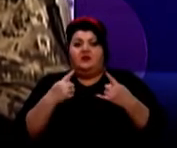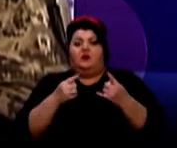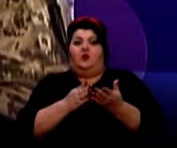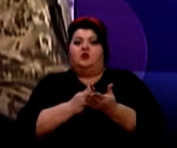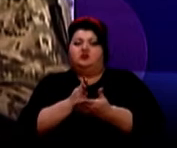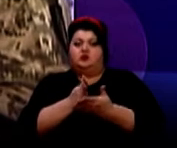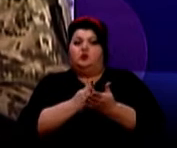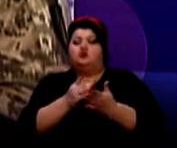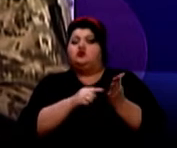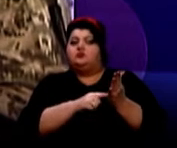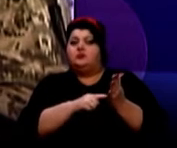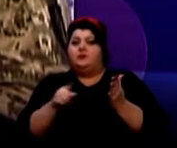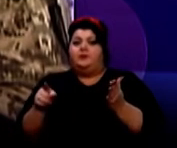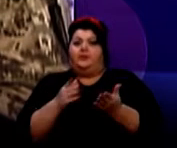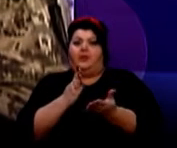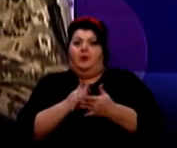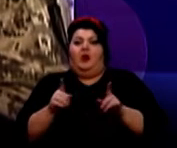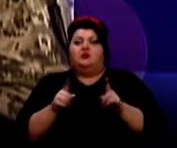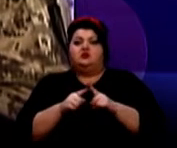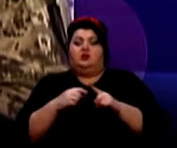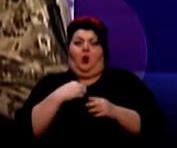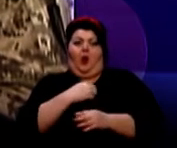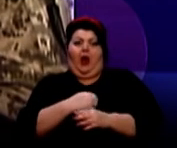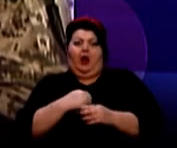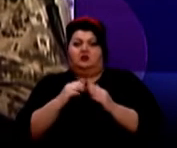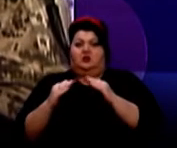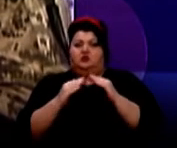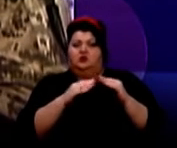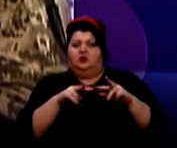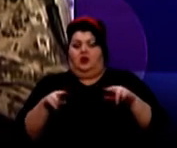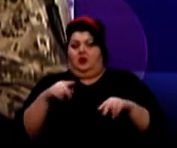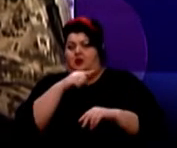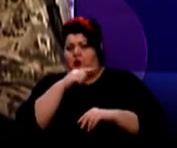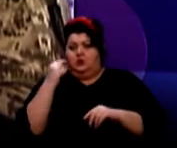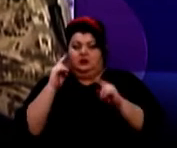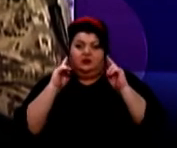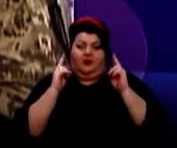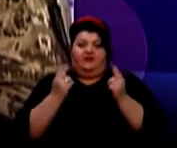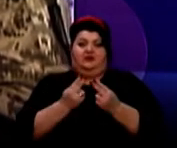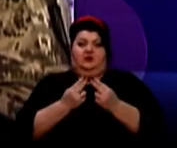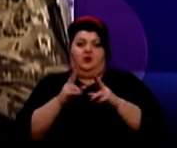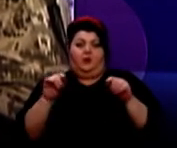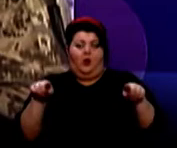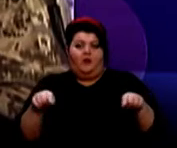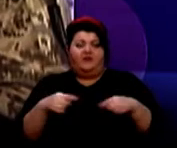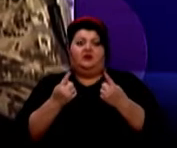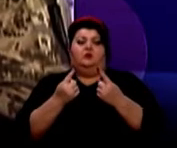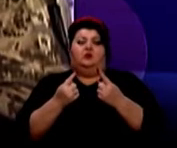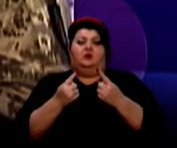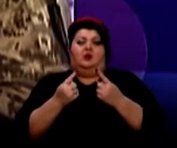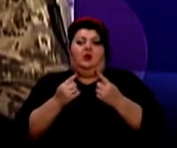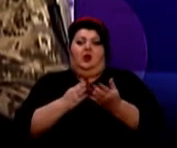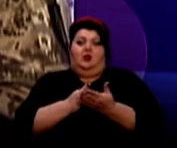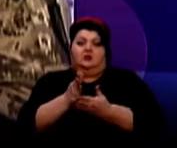службу, маючи з такого агресивного сусіда, як Російську Федерацію, повідновлення строкову службу.